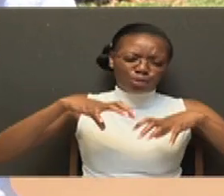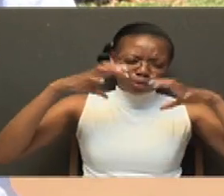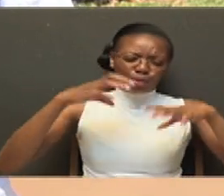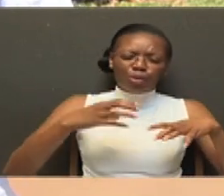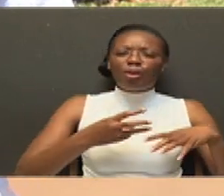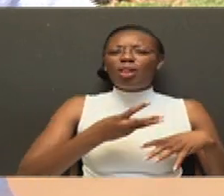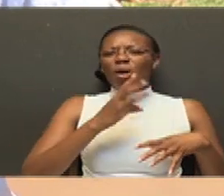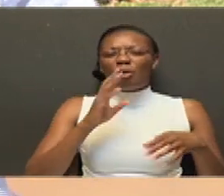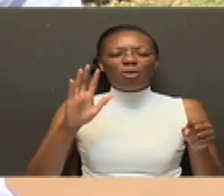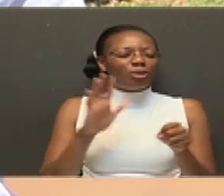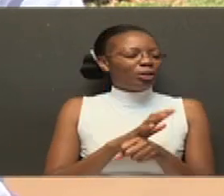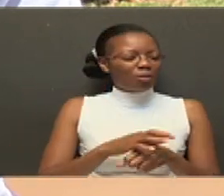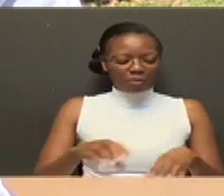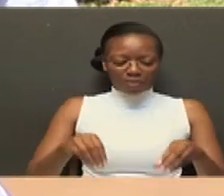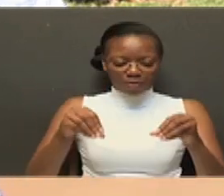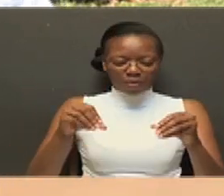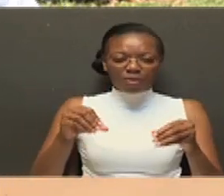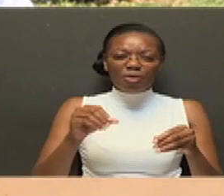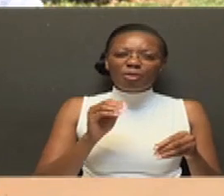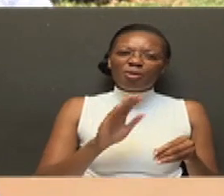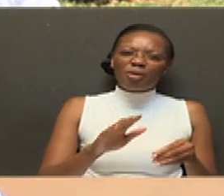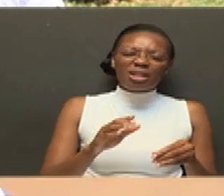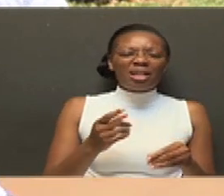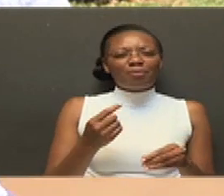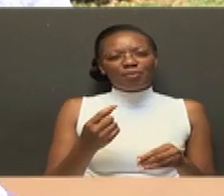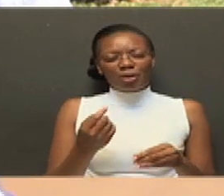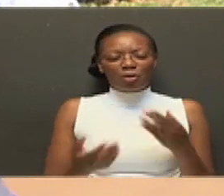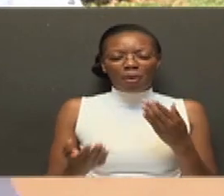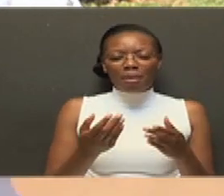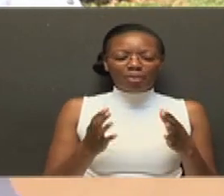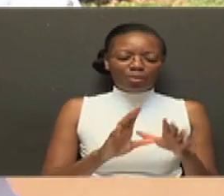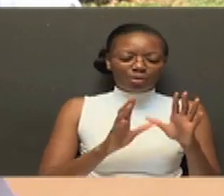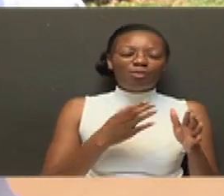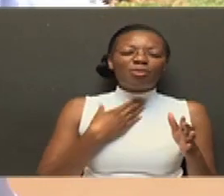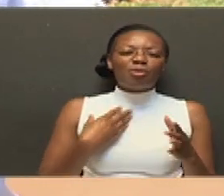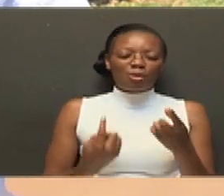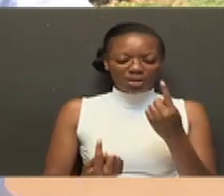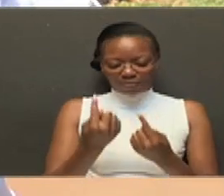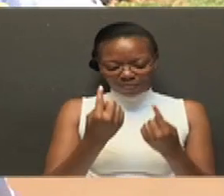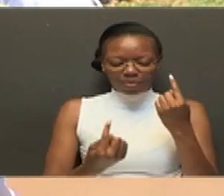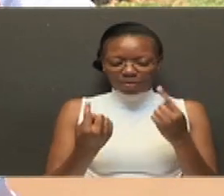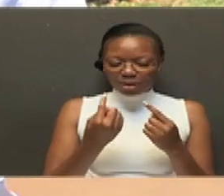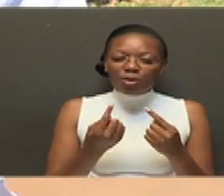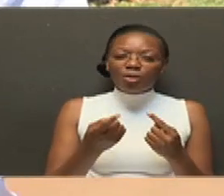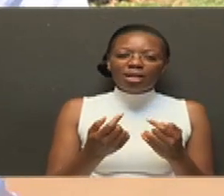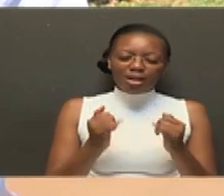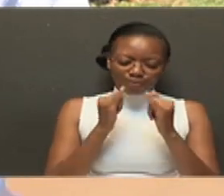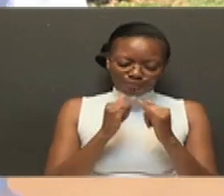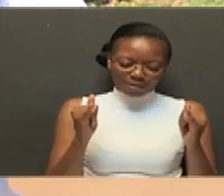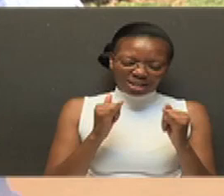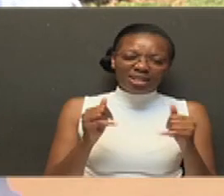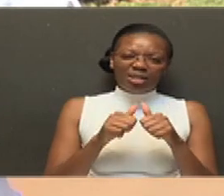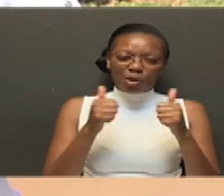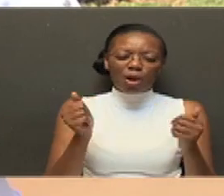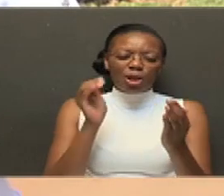hauhitaji mchanga maalum ndipo ukue. Iwapo ungependa kuwapika cricket almaarufu nyenje, wanza waoshe vizuri, na